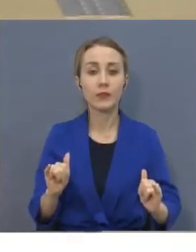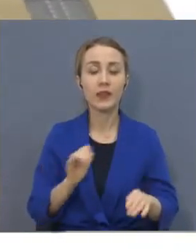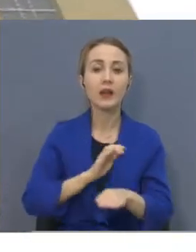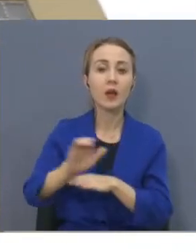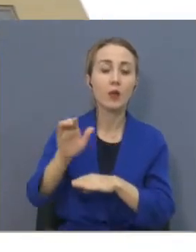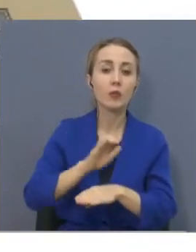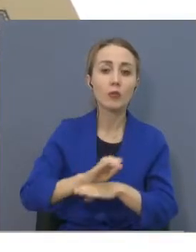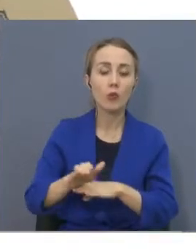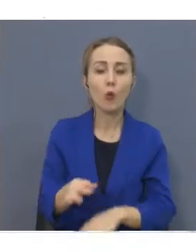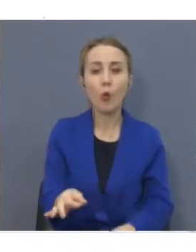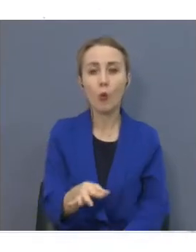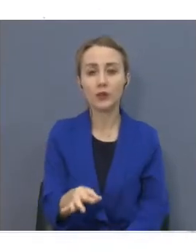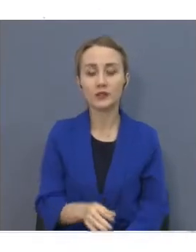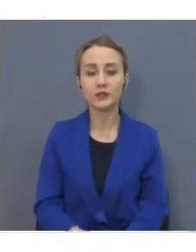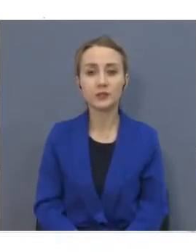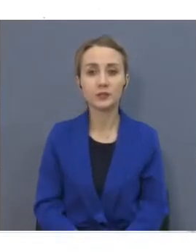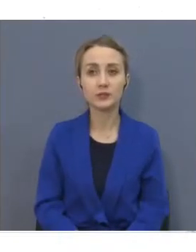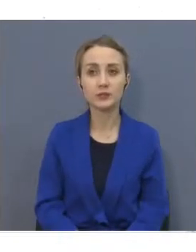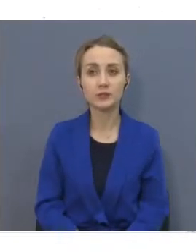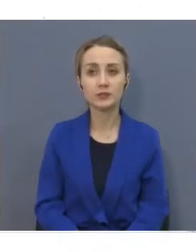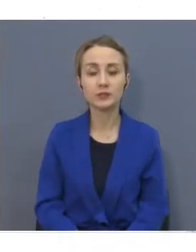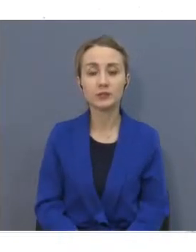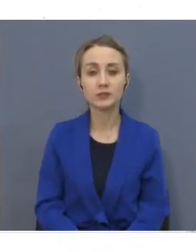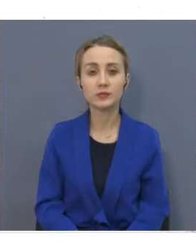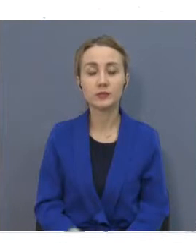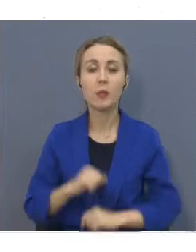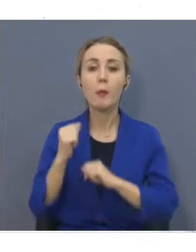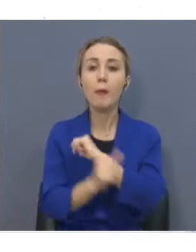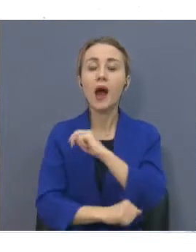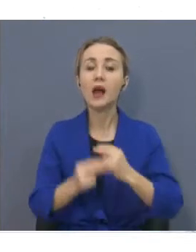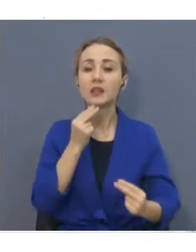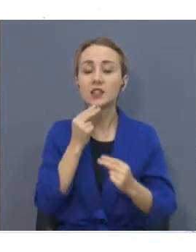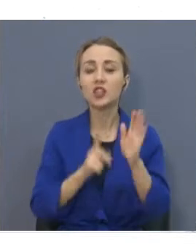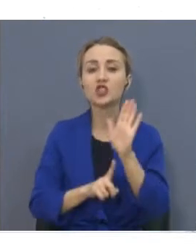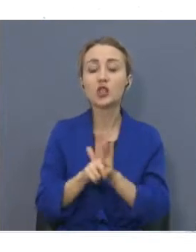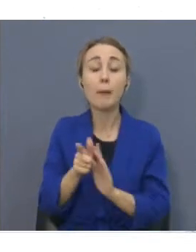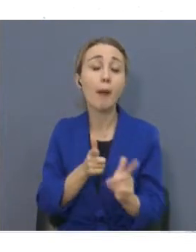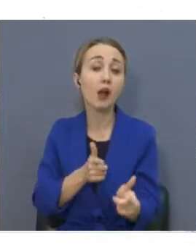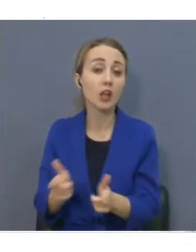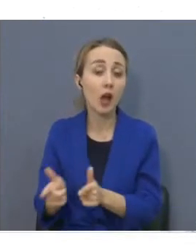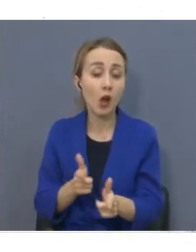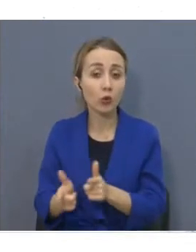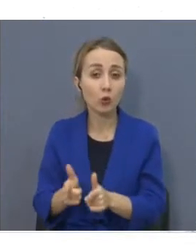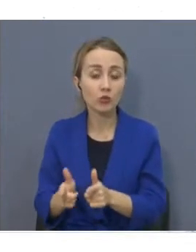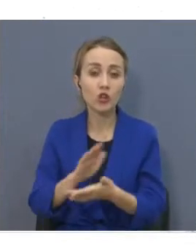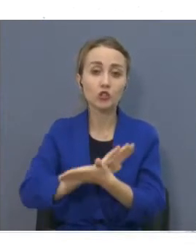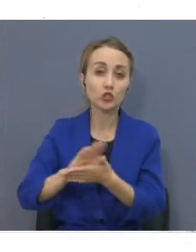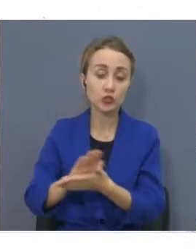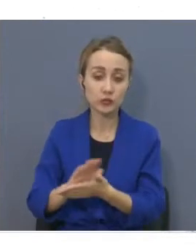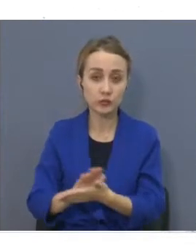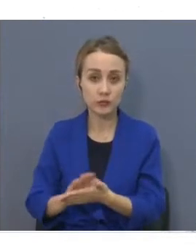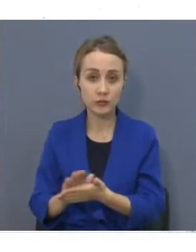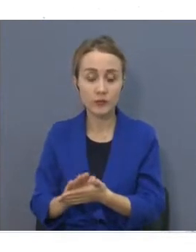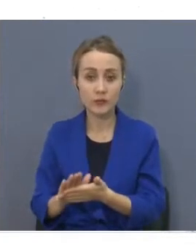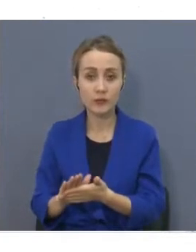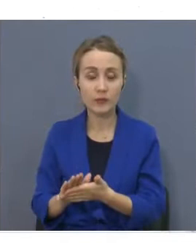экспортный потенциал региона. Сырье начинает свой путь с цеха подготовки. Там происходит механическая очистка сырья,